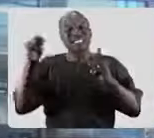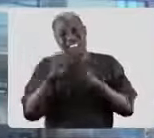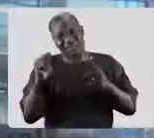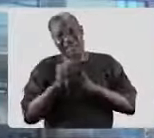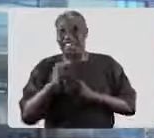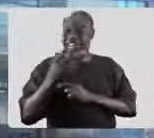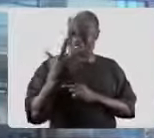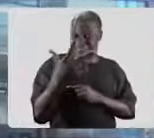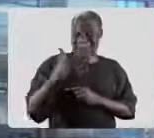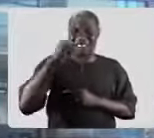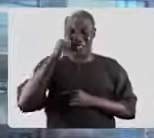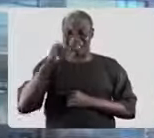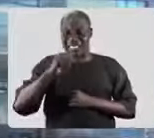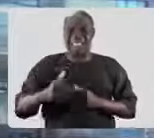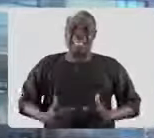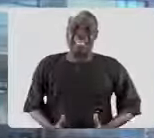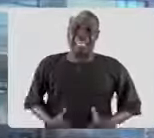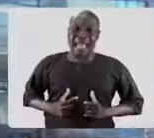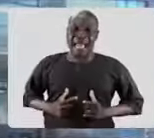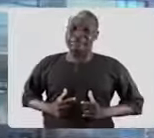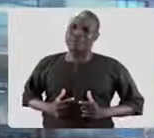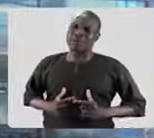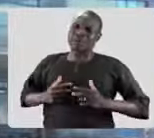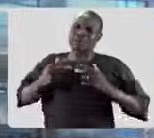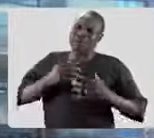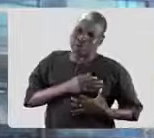Takrade, emaywa miensano, akra, egusu usu.